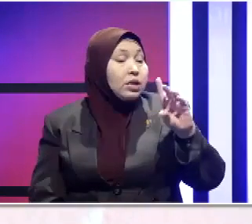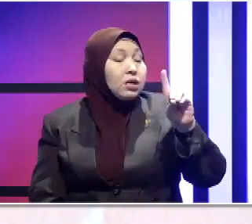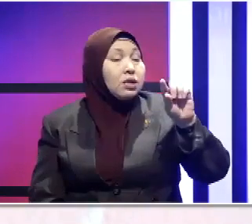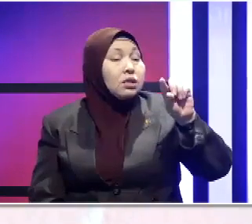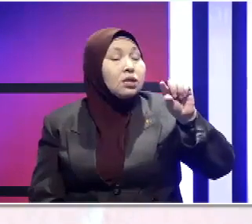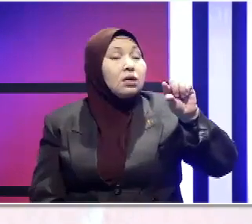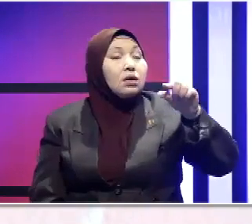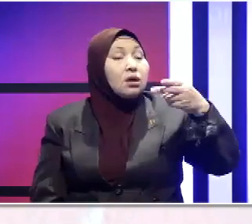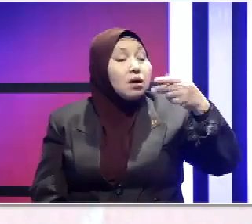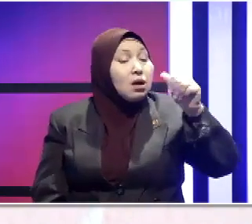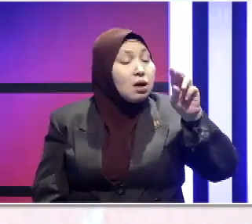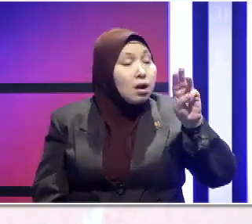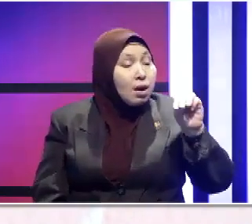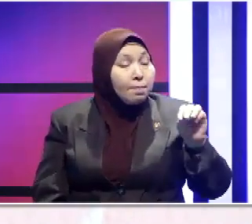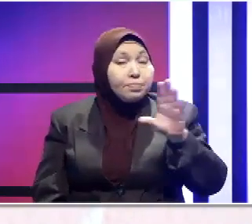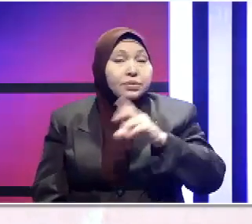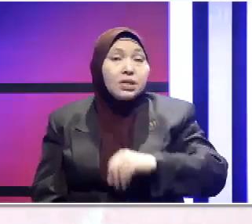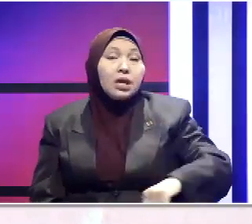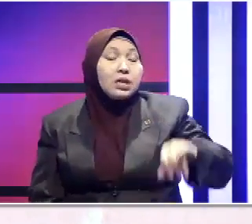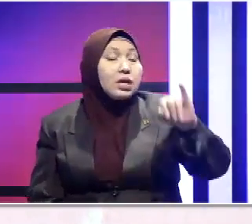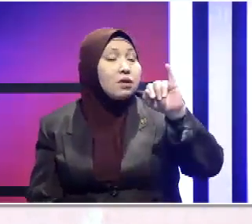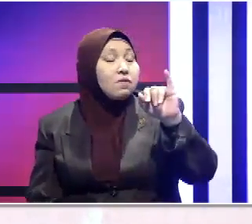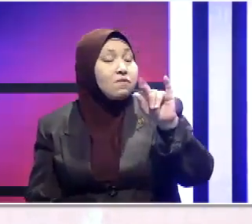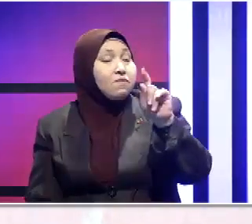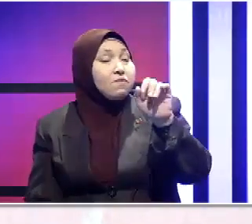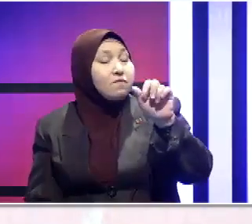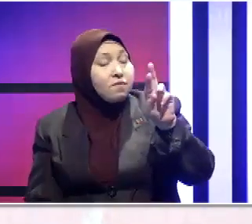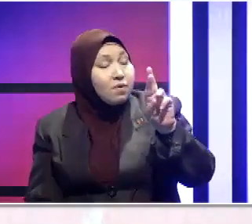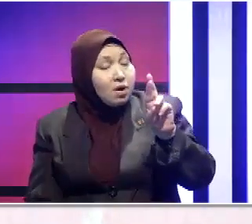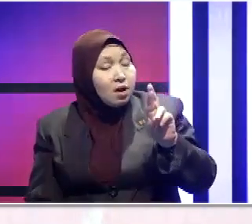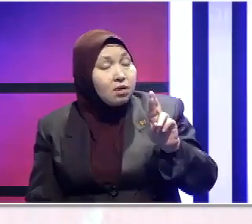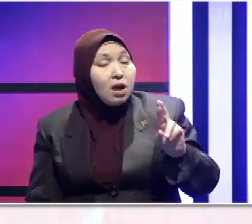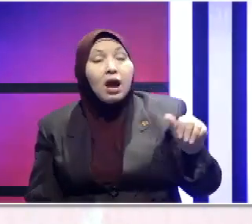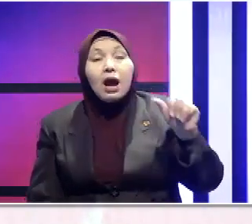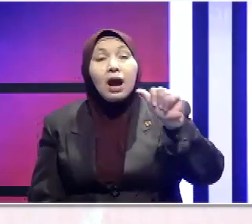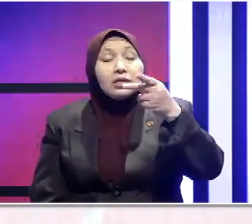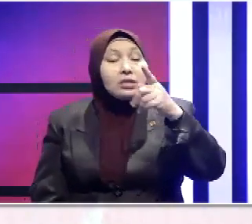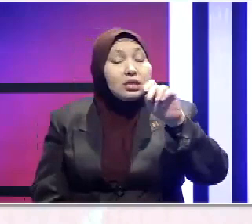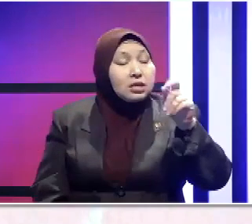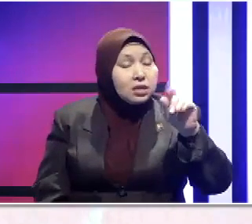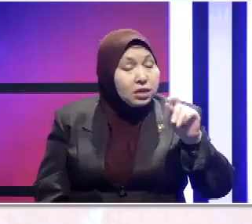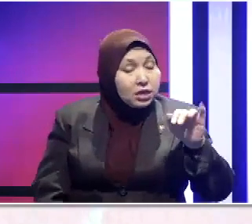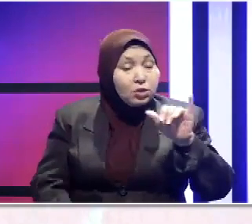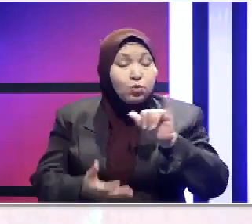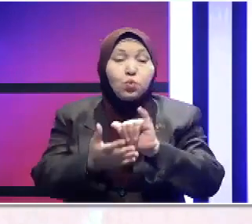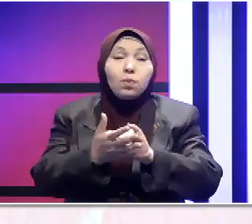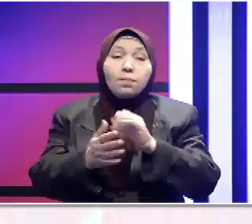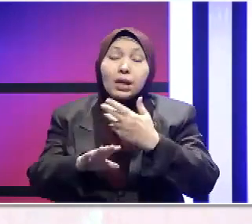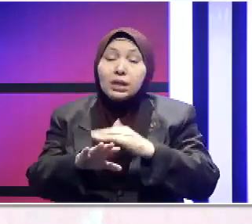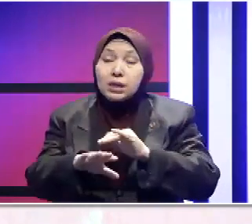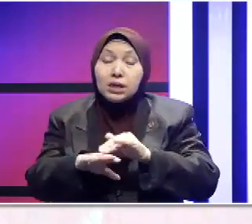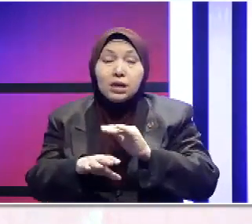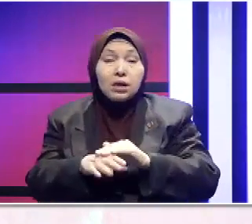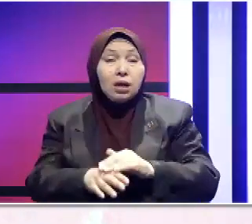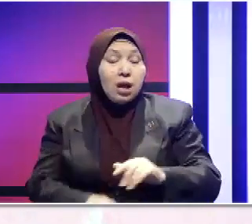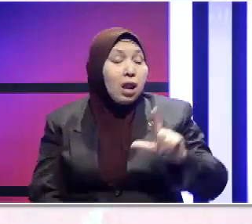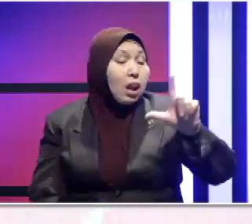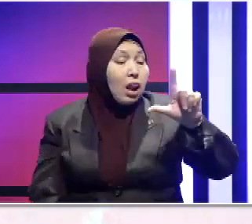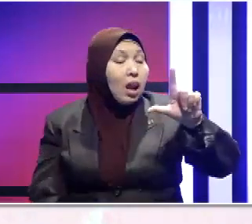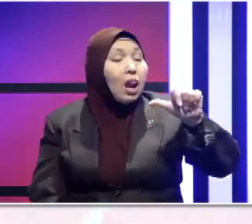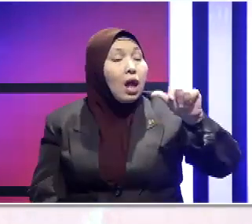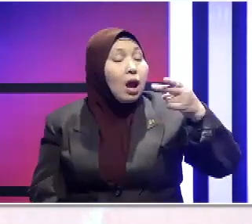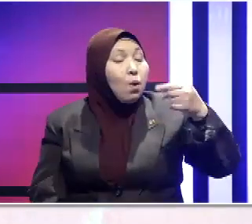dan juga hukum FH Kiki hydro malu nah di mana itu Itulah pada Allahumma